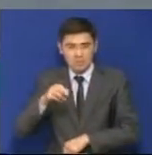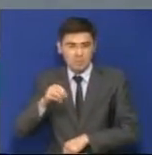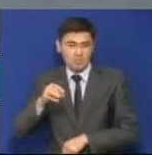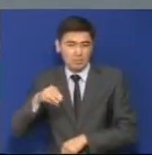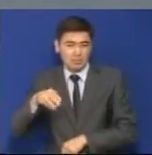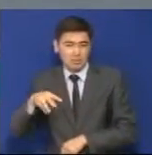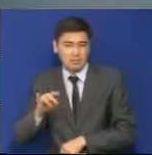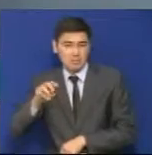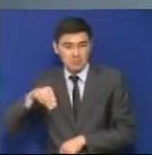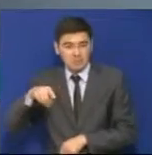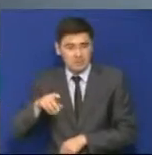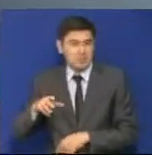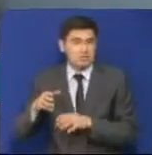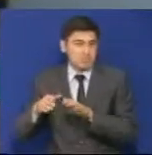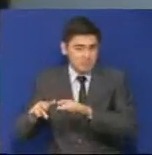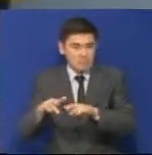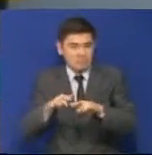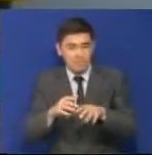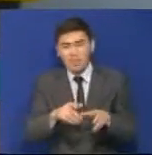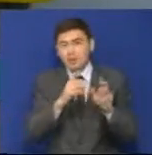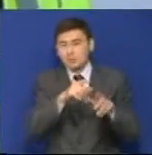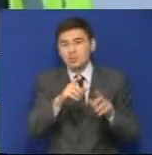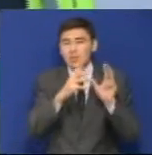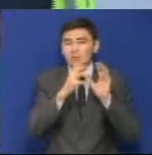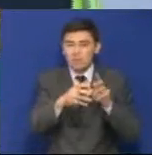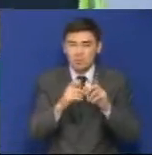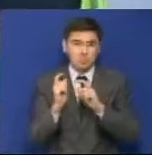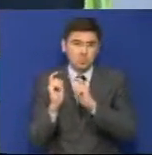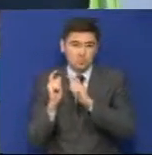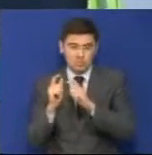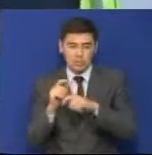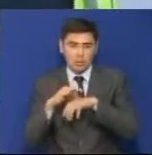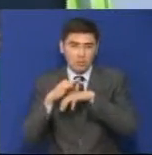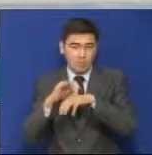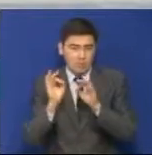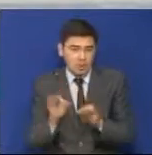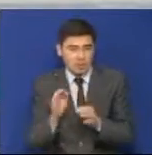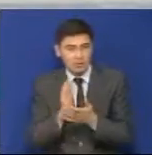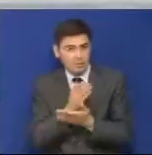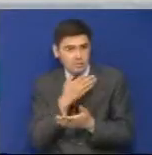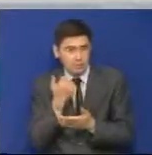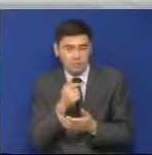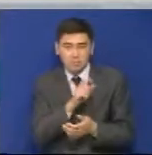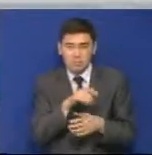сақшылары жолаушылар мен жүкті тасымалдау ережесінің сақталуына назар аударуда.